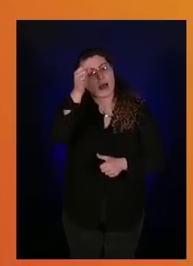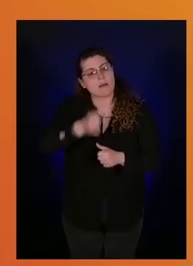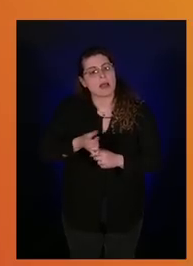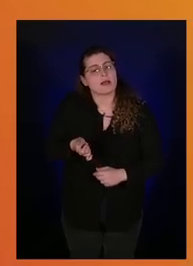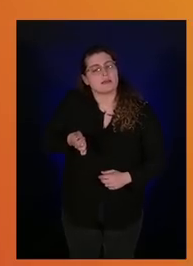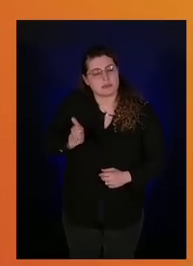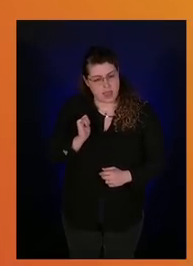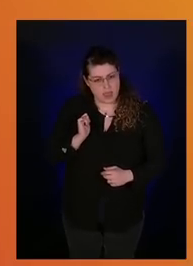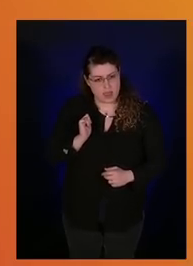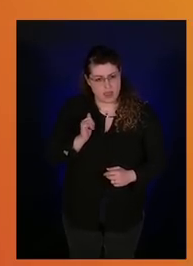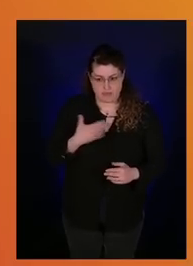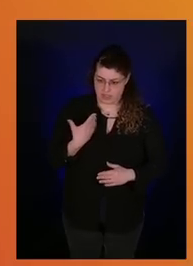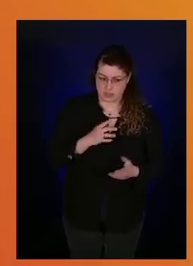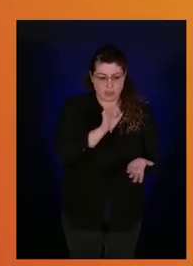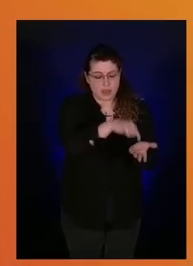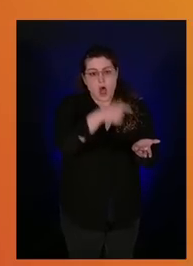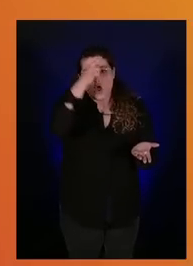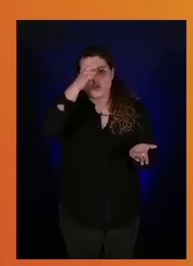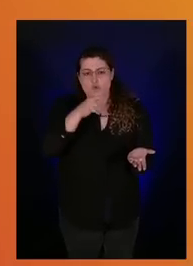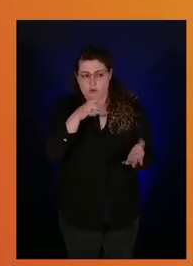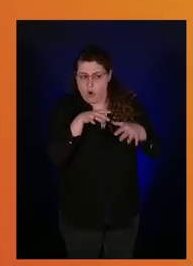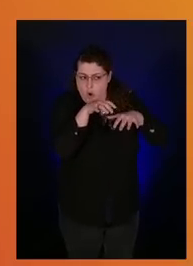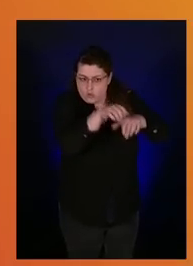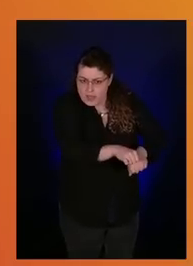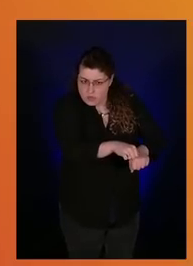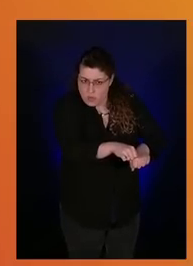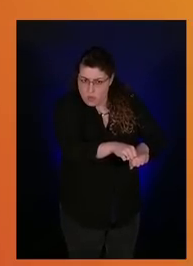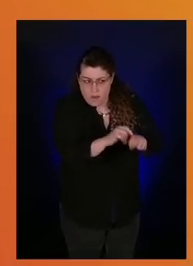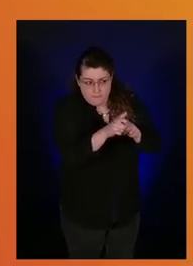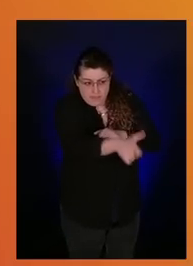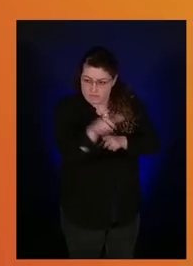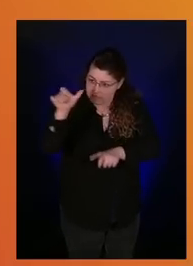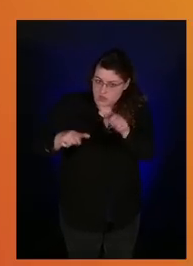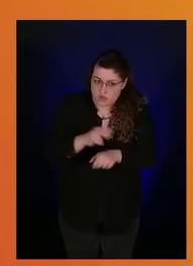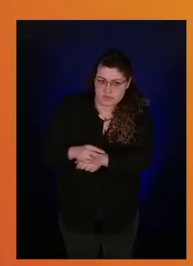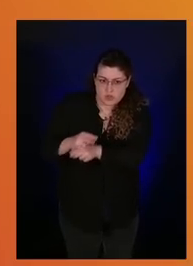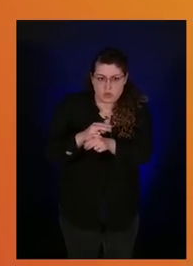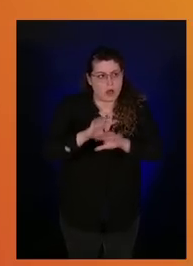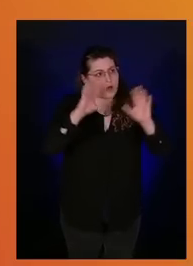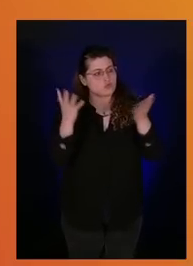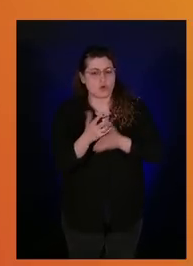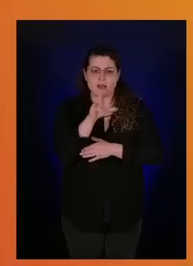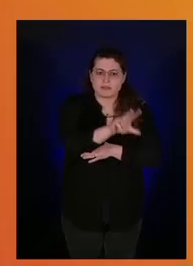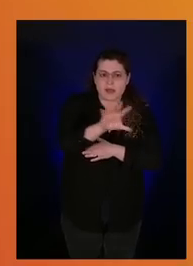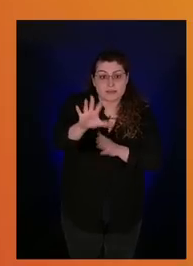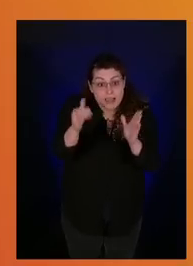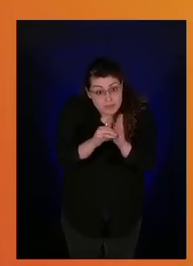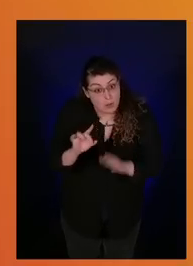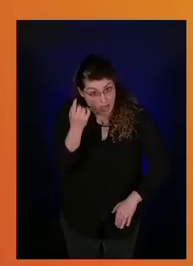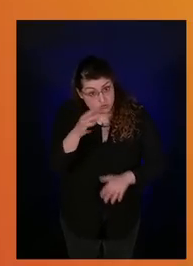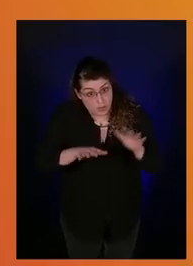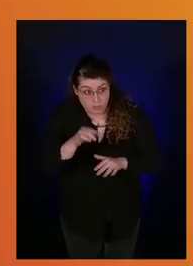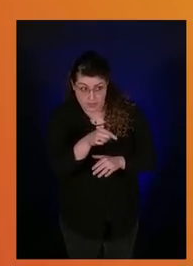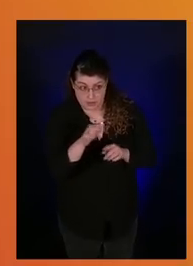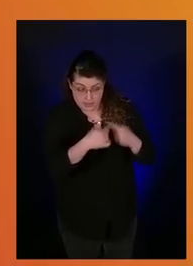avec l'occupation du Louvre, les camarades ont réussi à priver les visiteurs, en moyenne 35 000 hein, visiteurs par jour au musée du